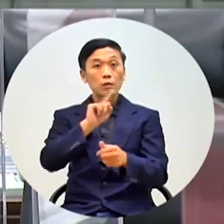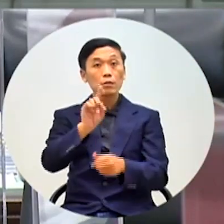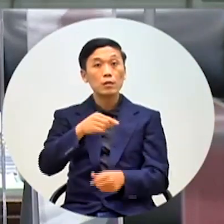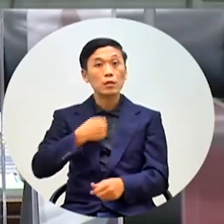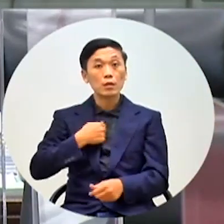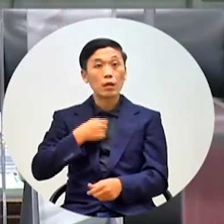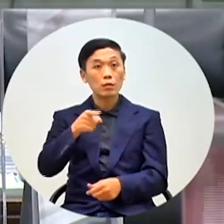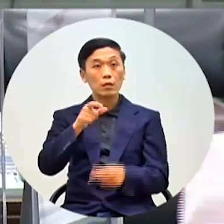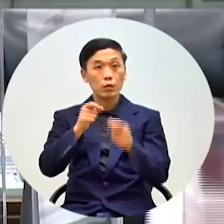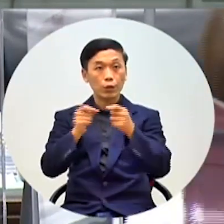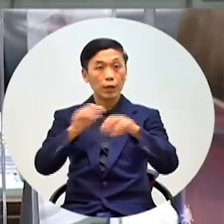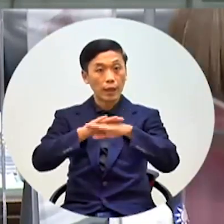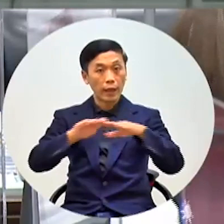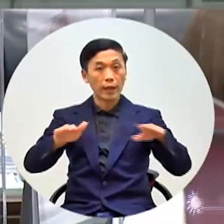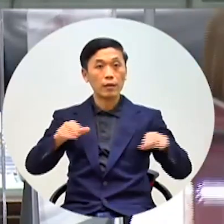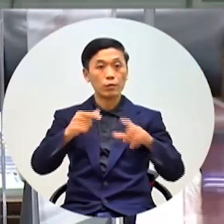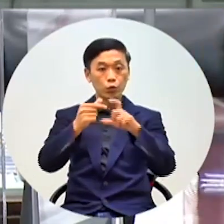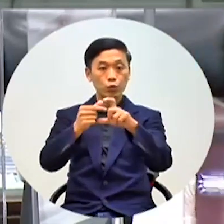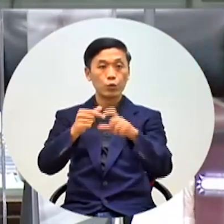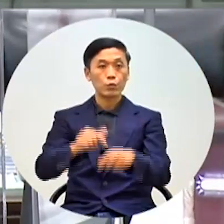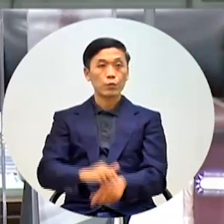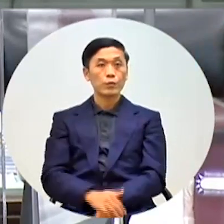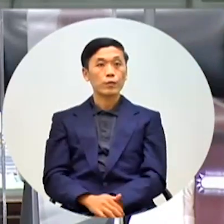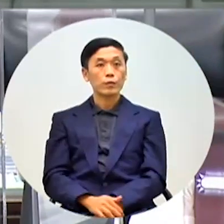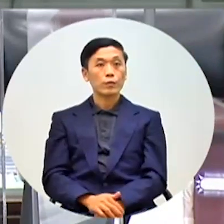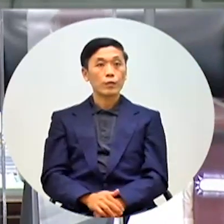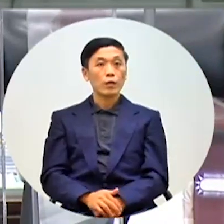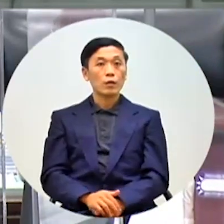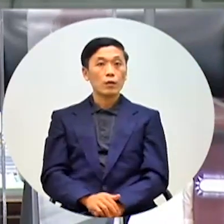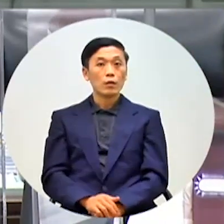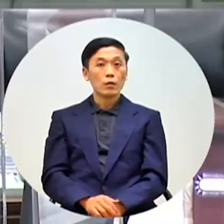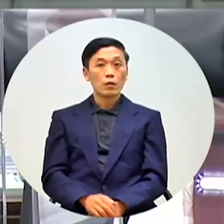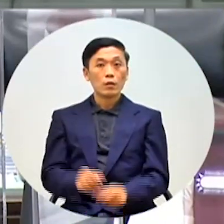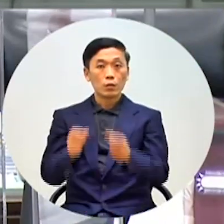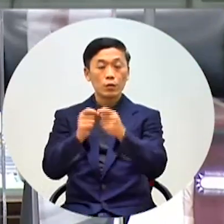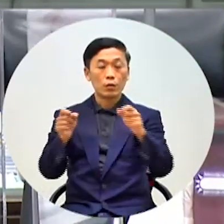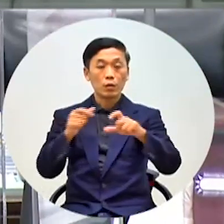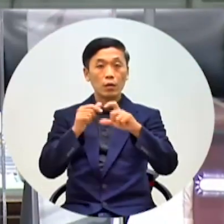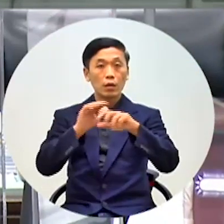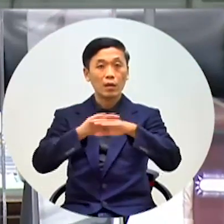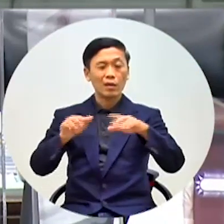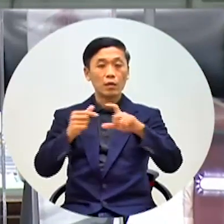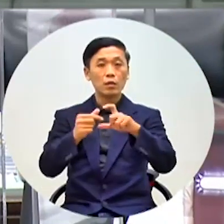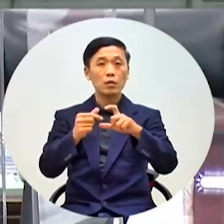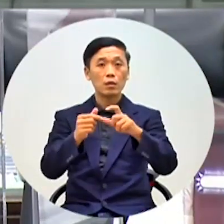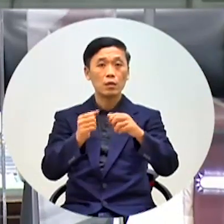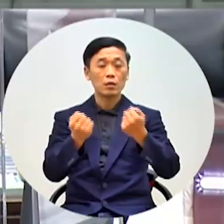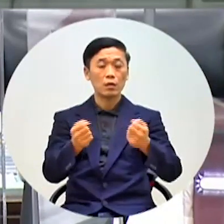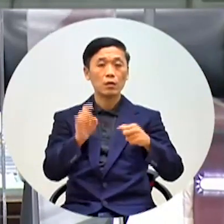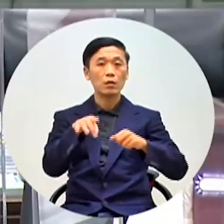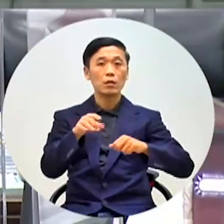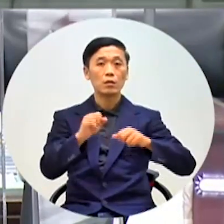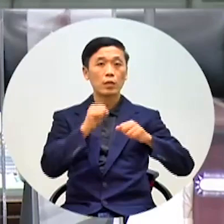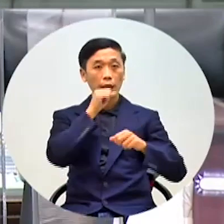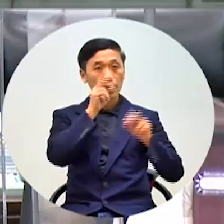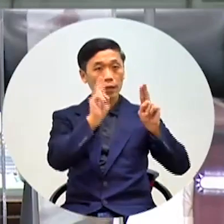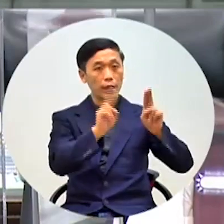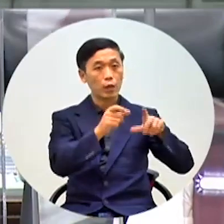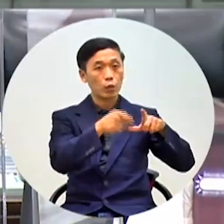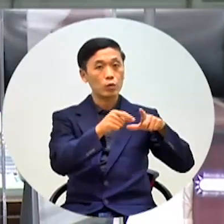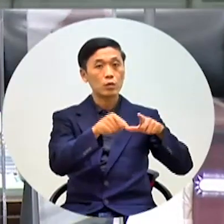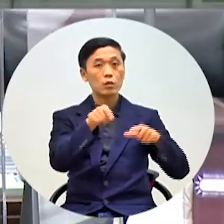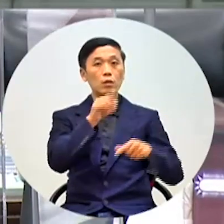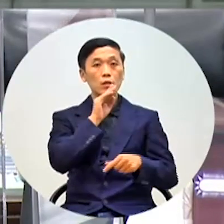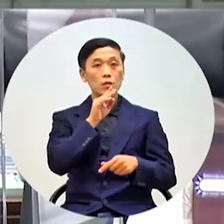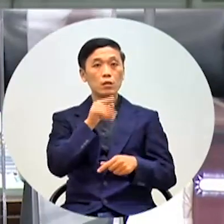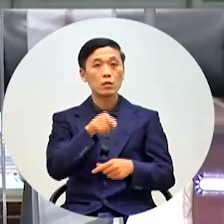这是永安呐、啊，这是永安呐、啊。永安的台电的边啊，这到底是阮渔业专区，